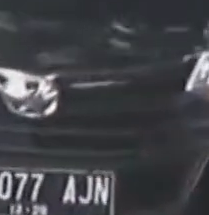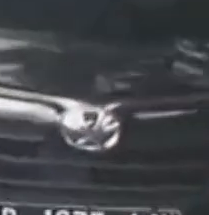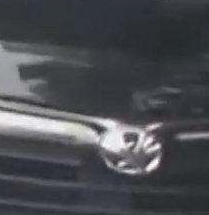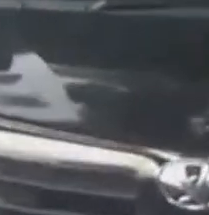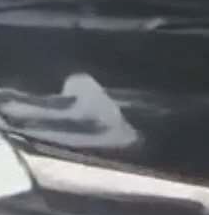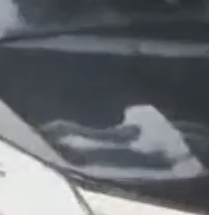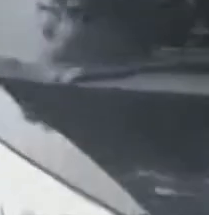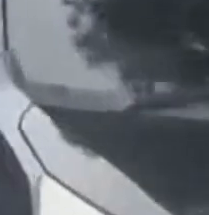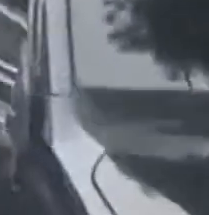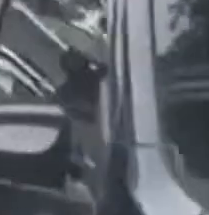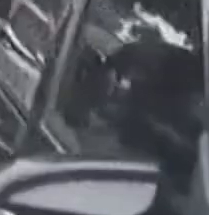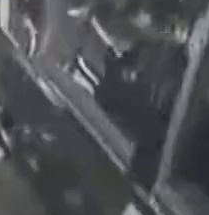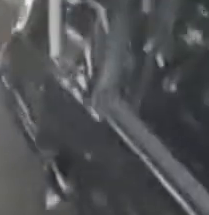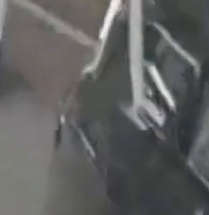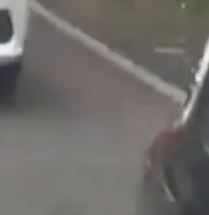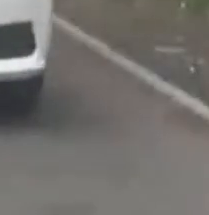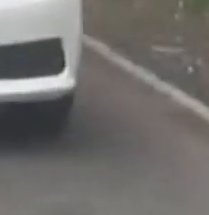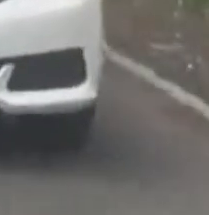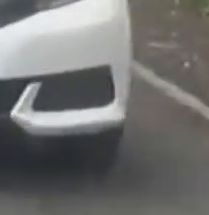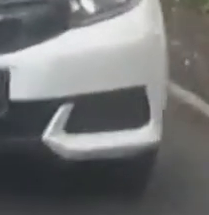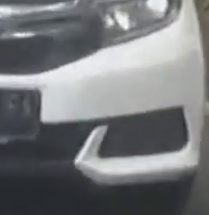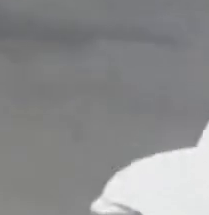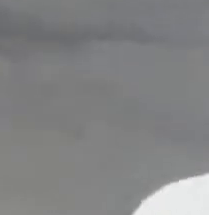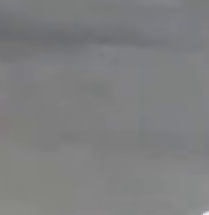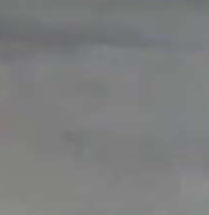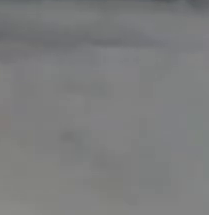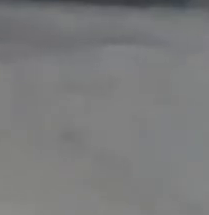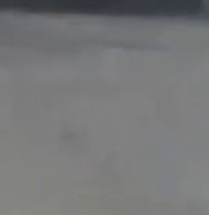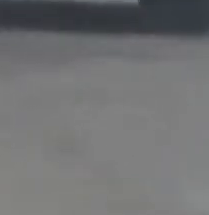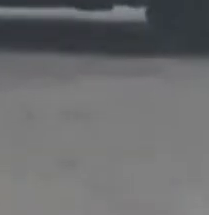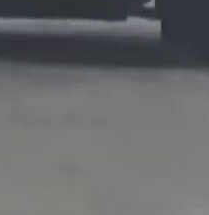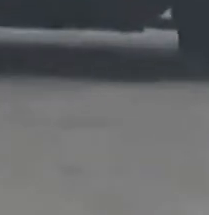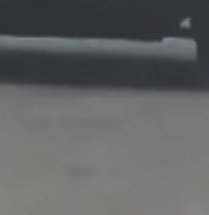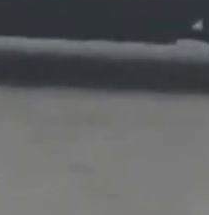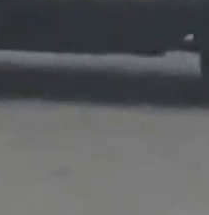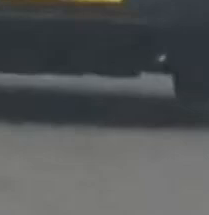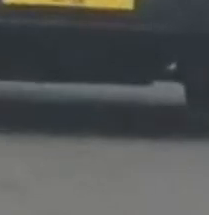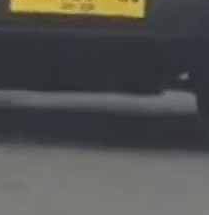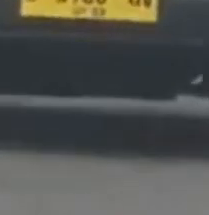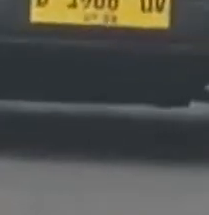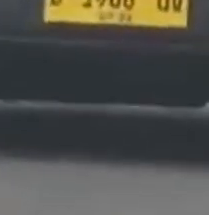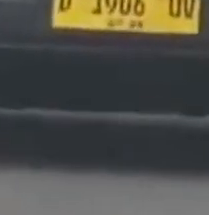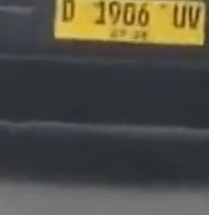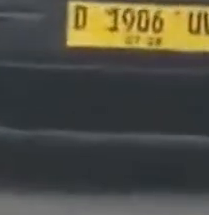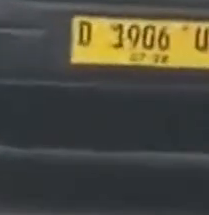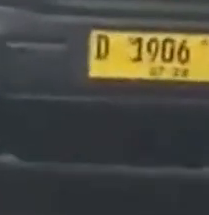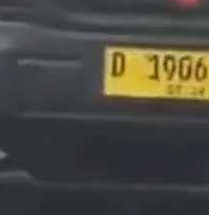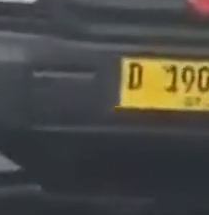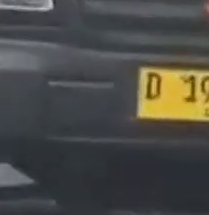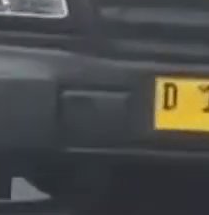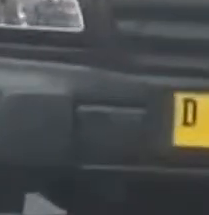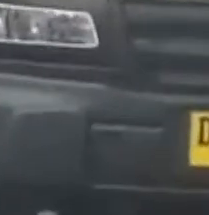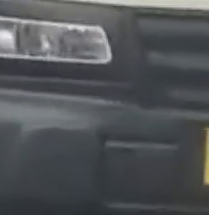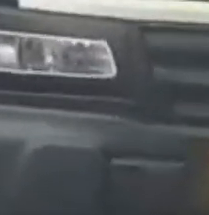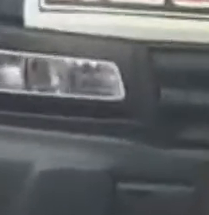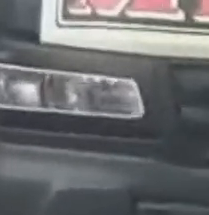mulai dari Jalan Setiabudi Bandung di beberapa titik, lalu jalan menuju Lembang. Mengurai kepadatan, petugas melakukan rekayasa jalan